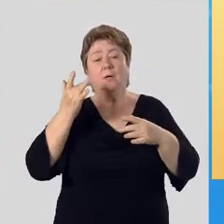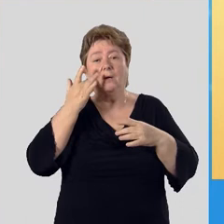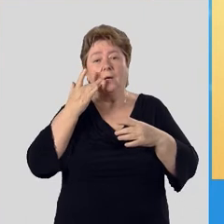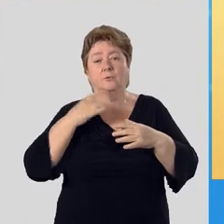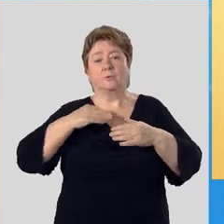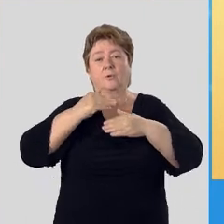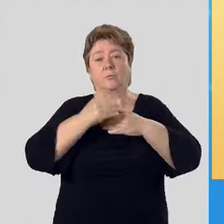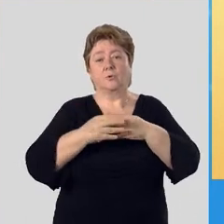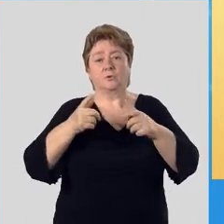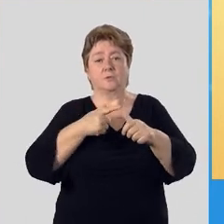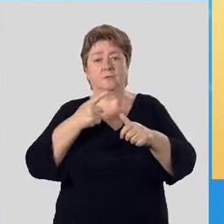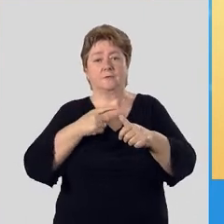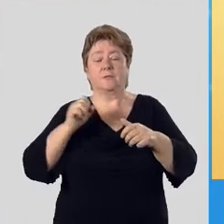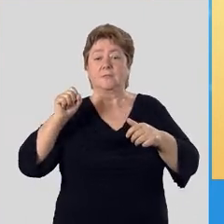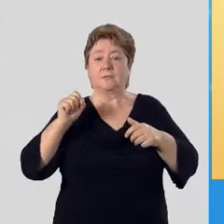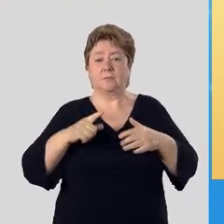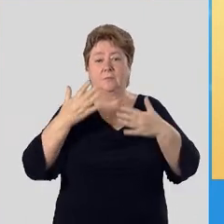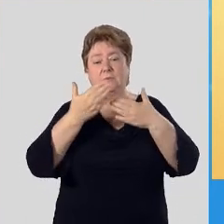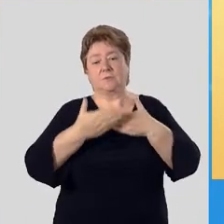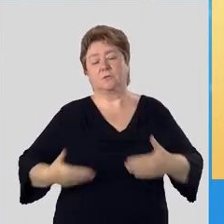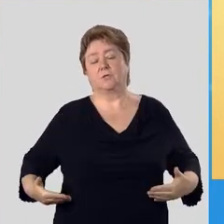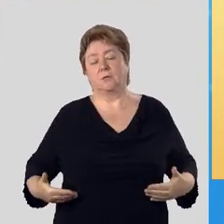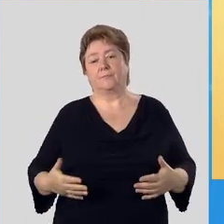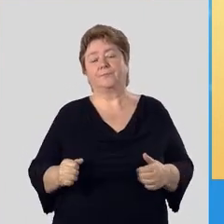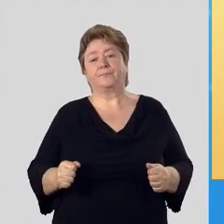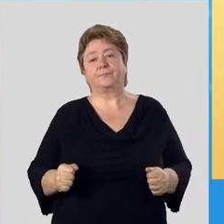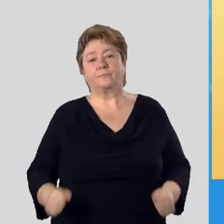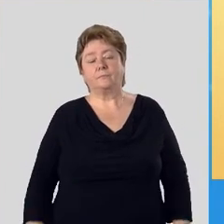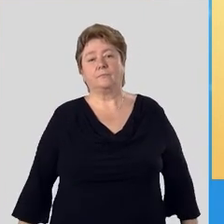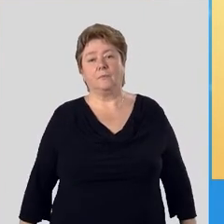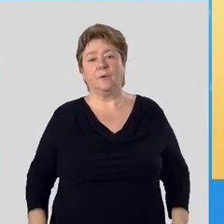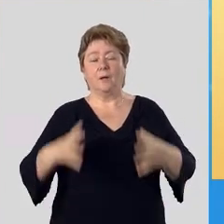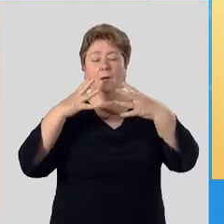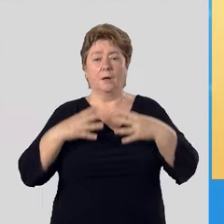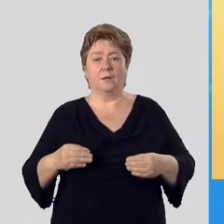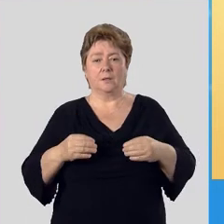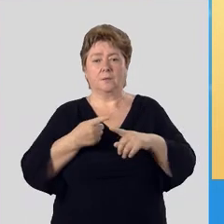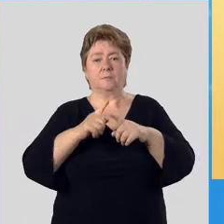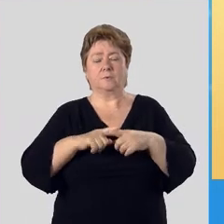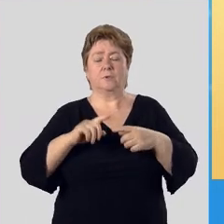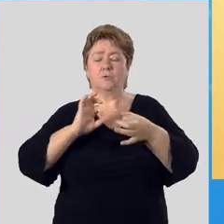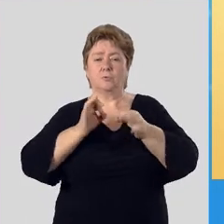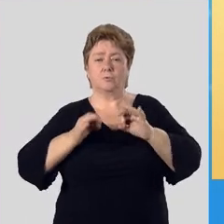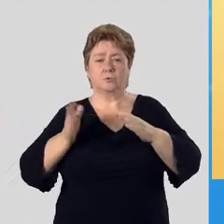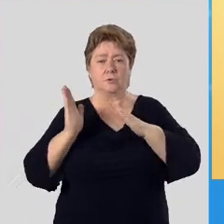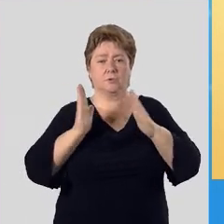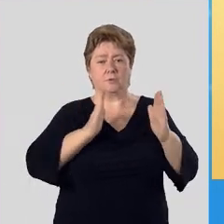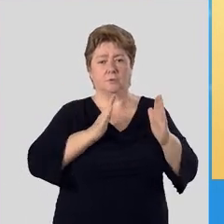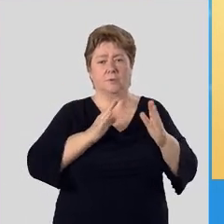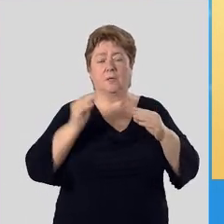которые позже назвали золотым сечением. Организм – это сложная